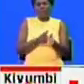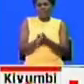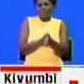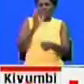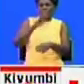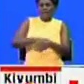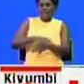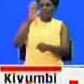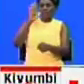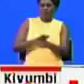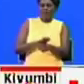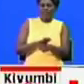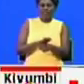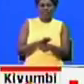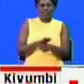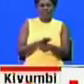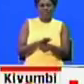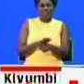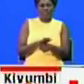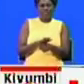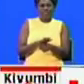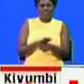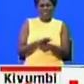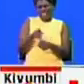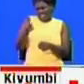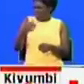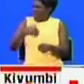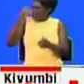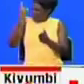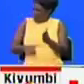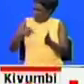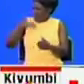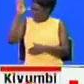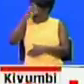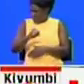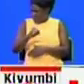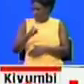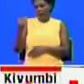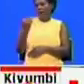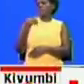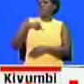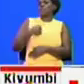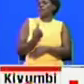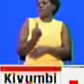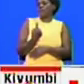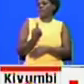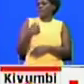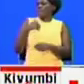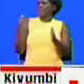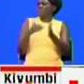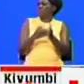sana, nikaona huyu jamaa yenyewe. Kwani jamani nini anayo yule misina? Nikirudi Kenya huko yule mimi natambulika, alafu nani yeye